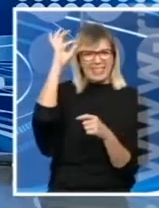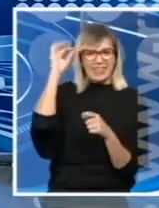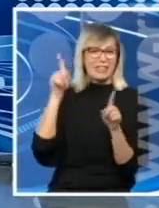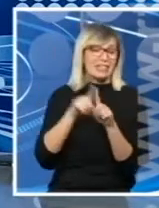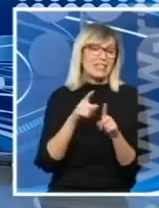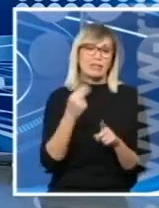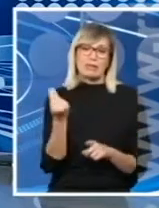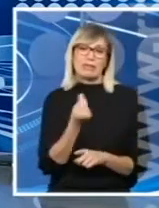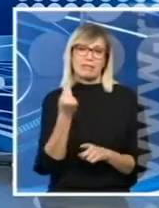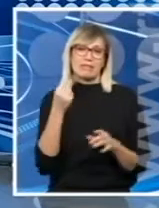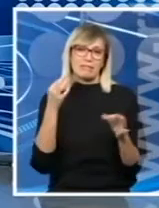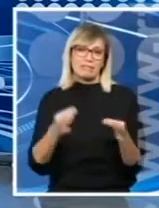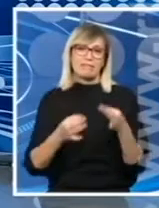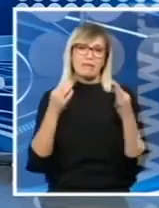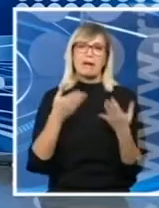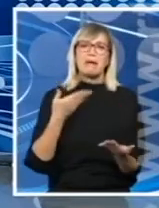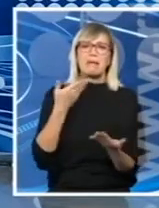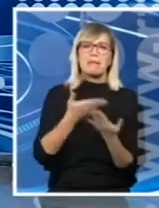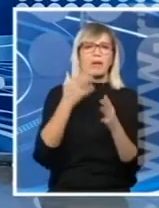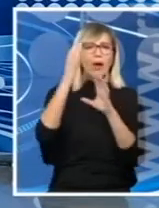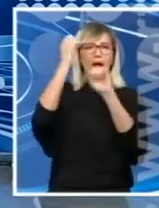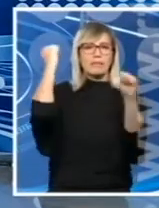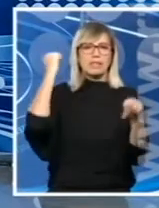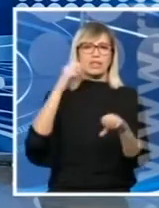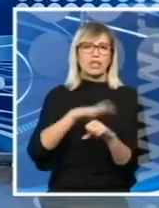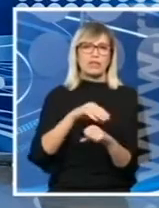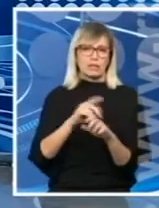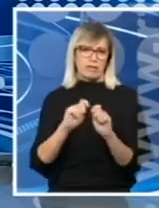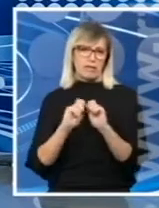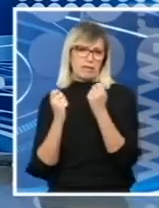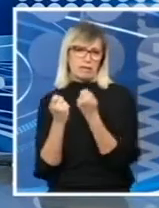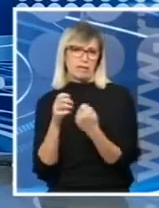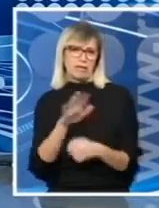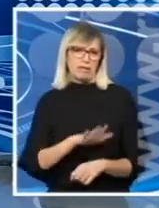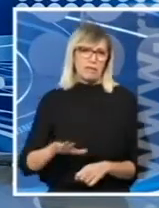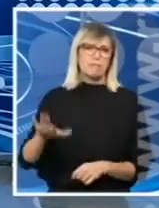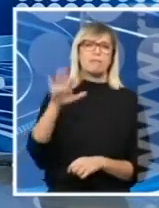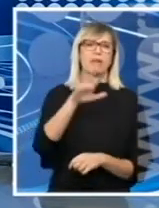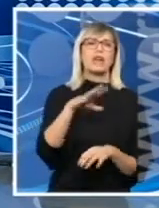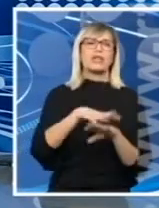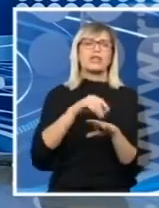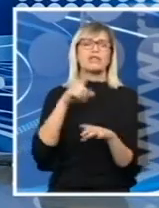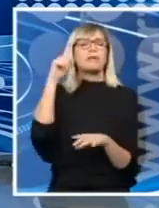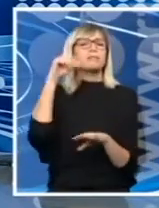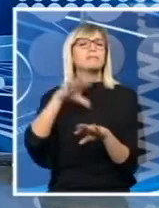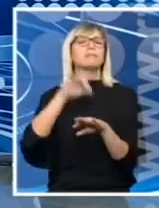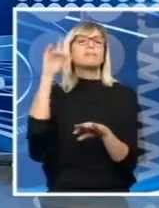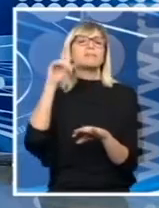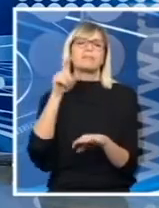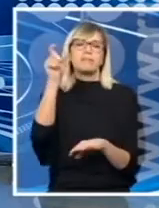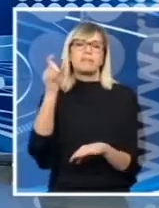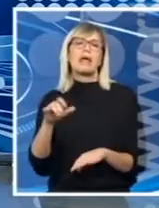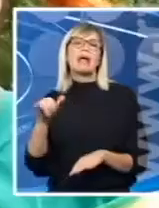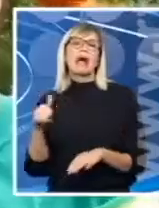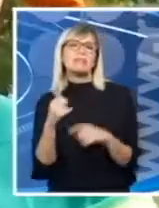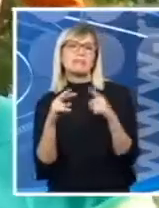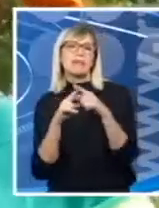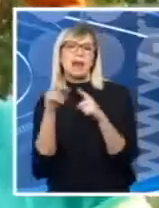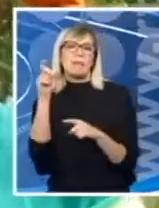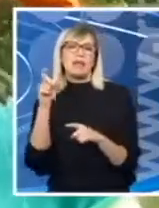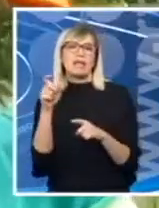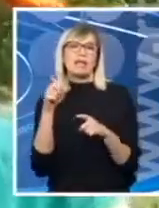Na predlog ambasade Švedske sa timom kreativaca iz zemlje, regiona i Švedske osmislila ga je Jasminka Petrović.